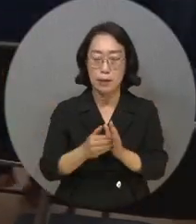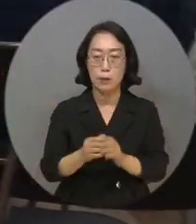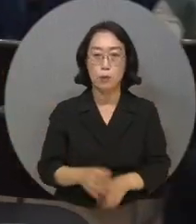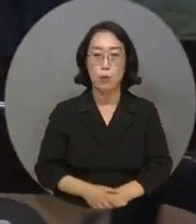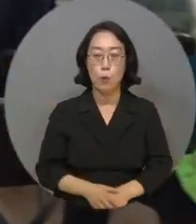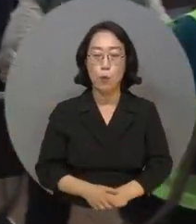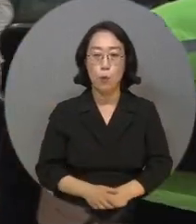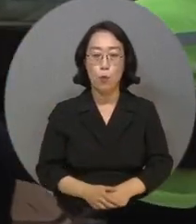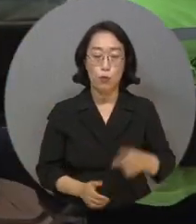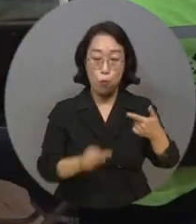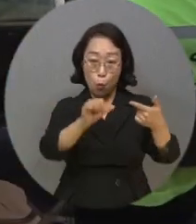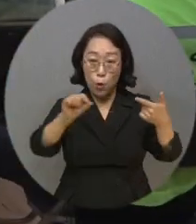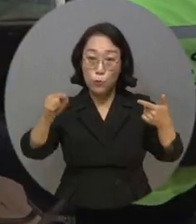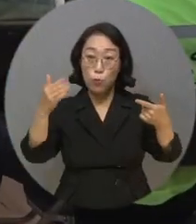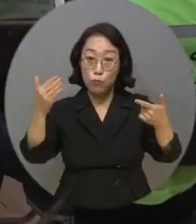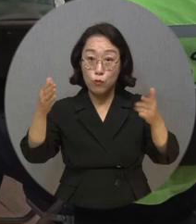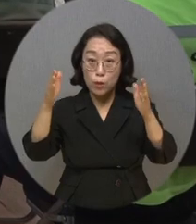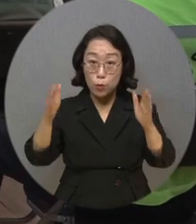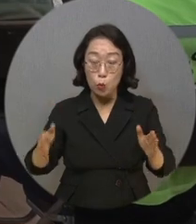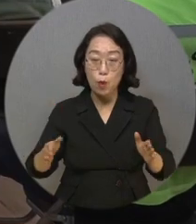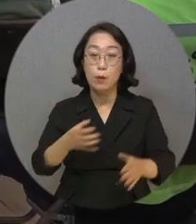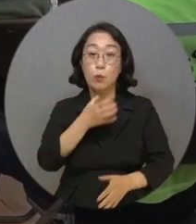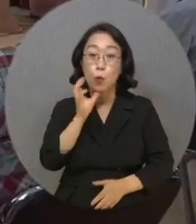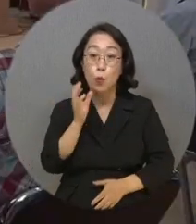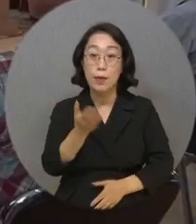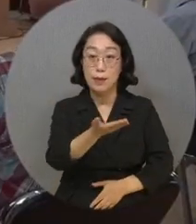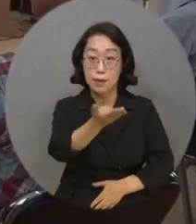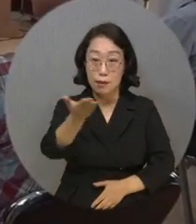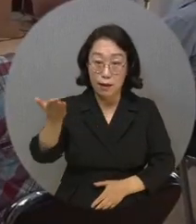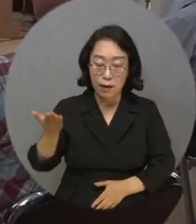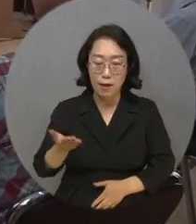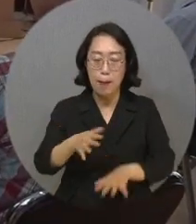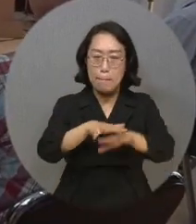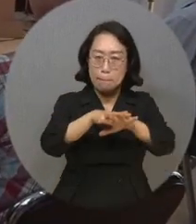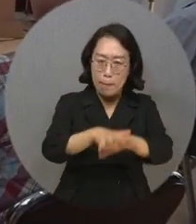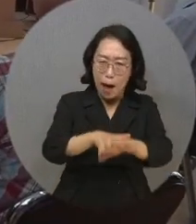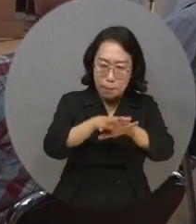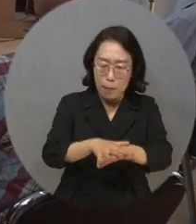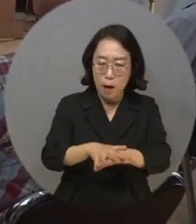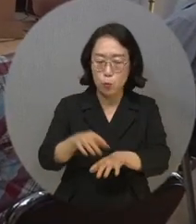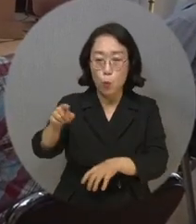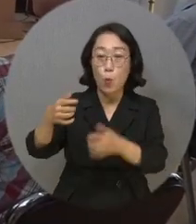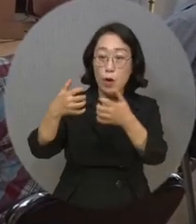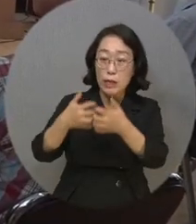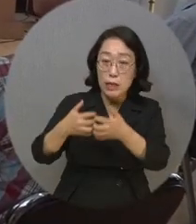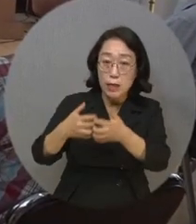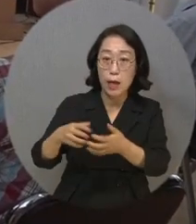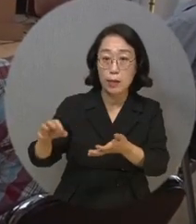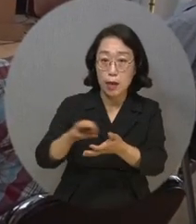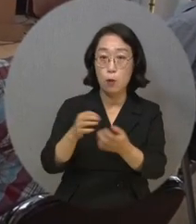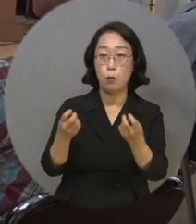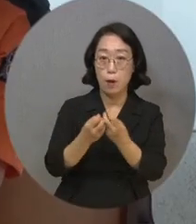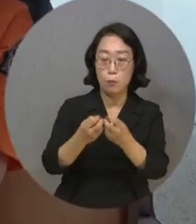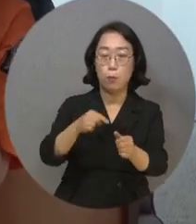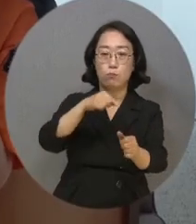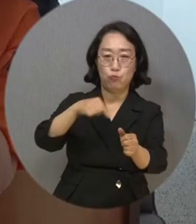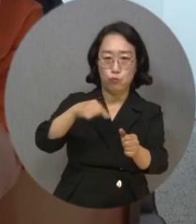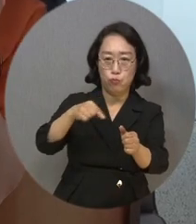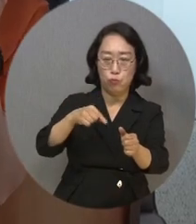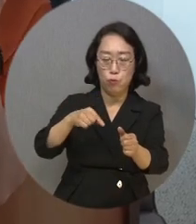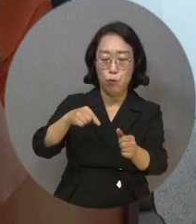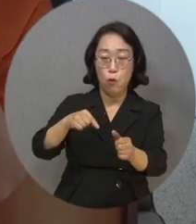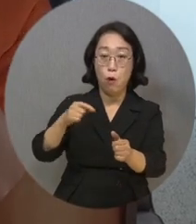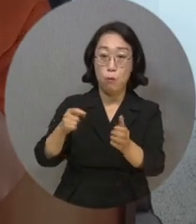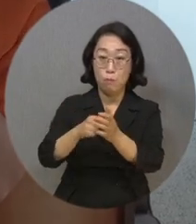9일까지 경로당을 이용하는 어르신들을 대상으로 심폐소생술과 자동심장충격기 사용법 교육을 진행해 응급상황